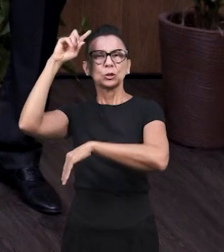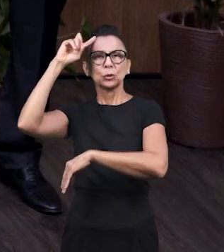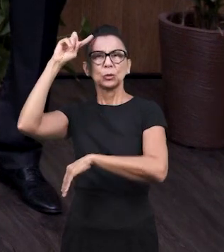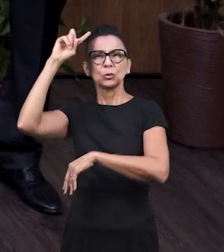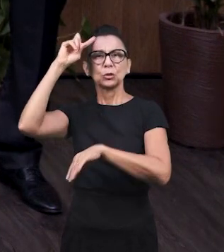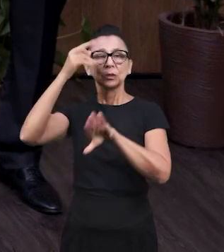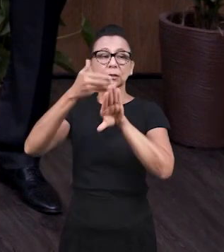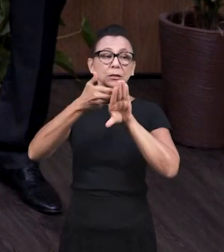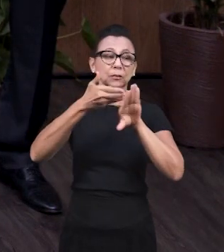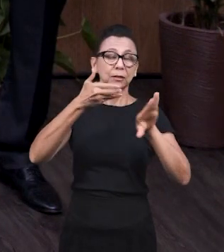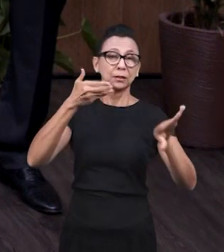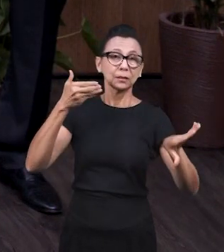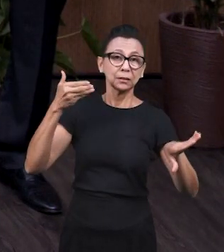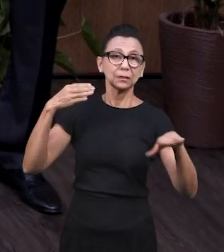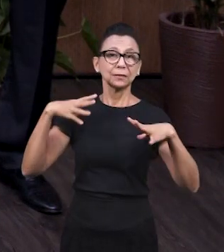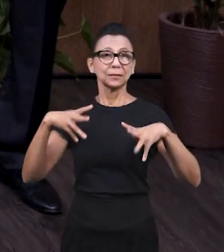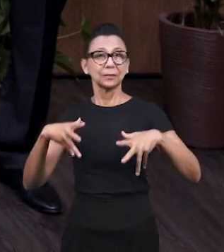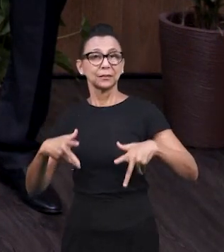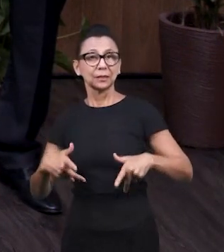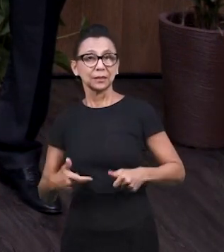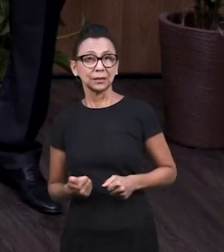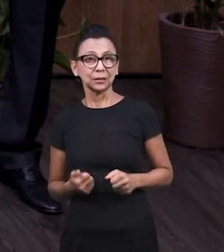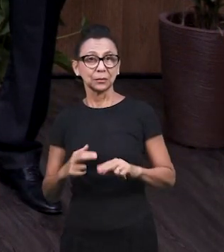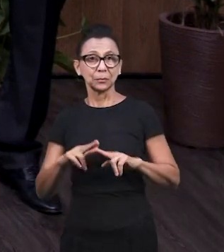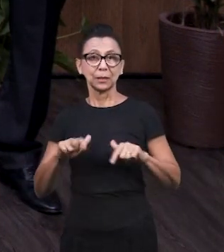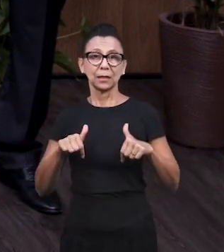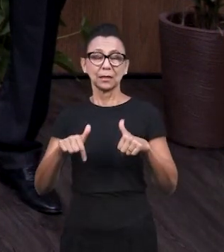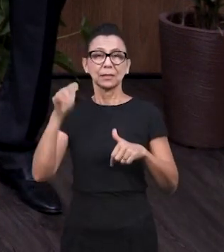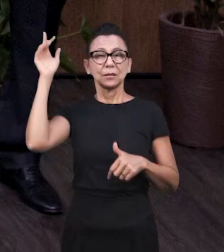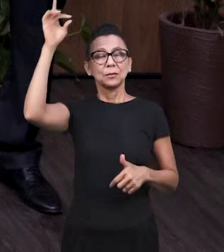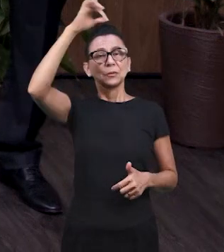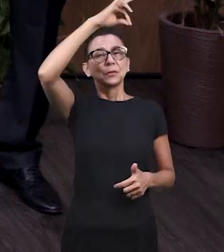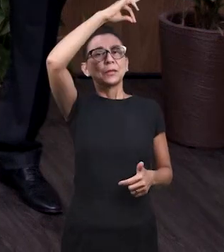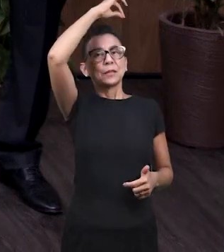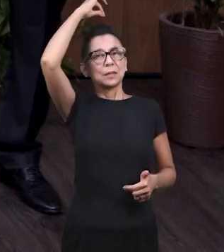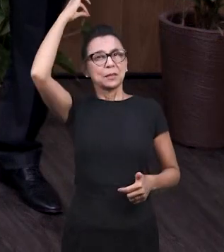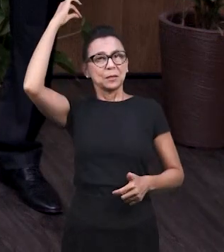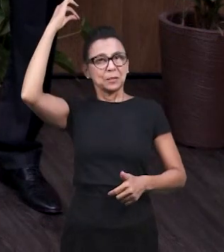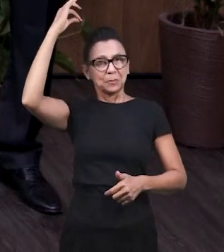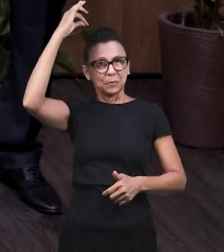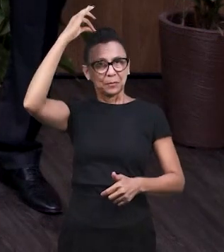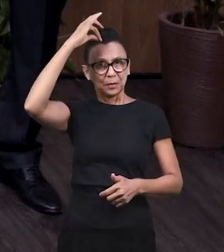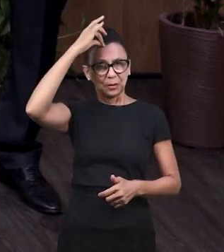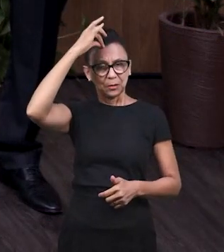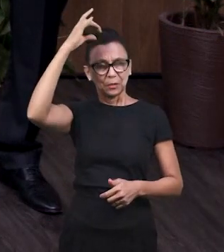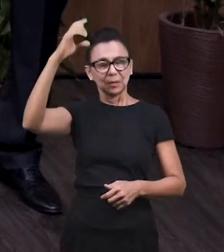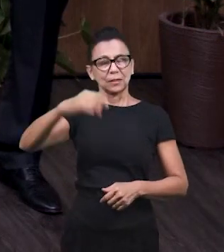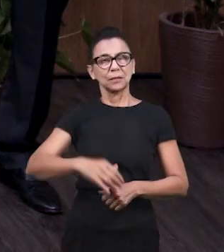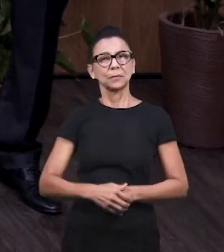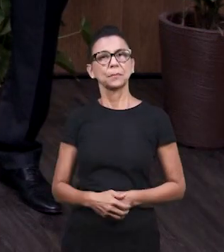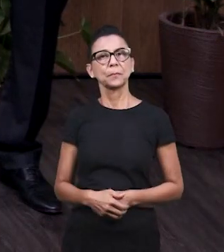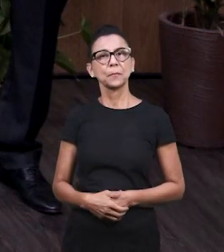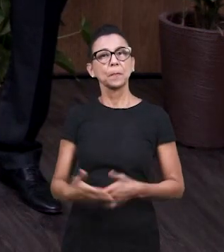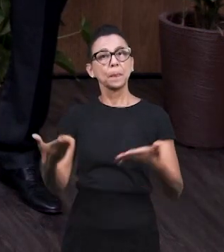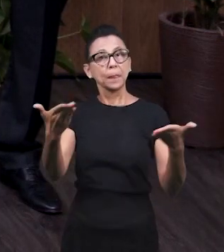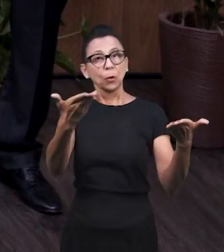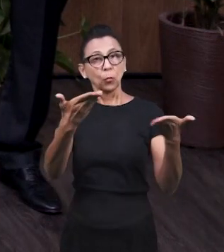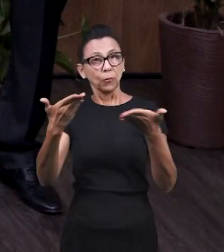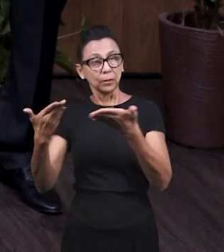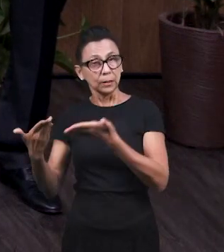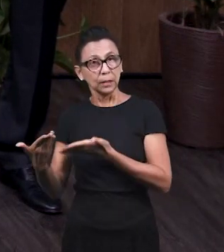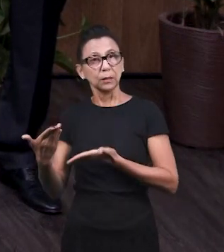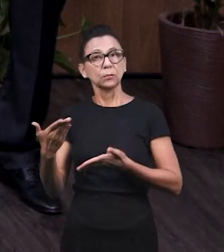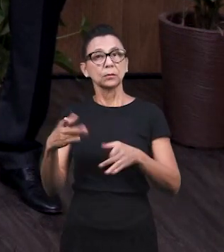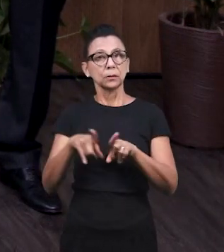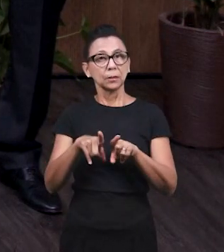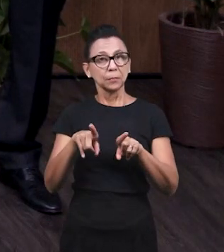Aujourd'hui, vous aussi, vous êtes invités à avoir une rencontre avec le Seigneur